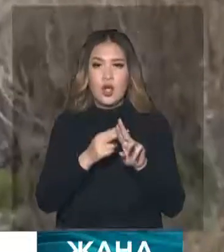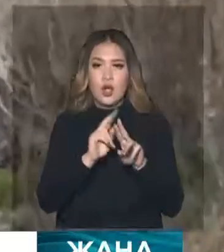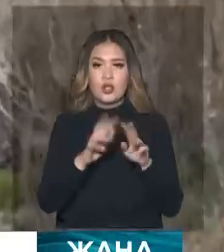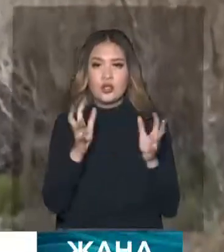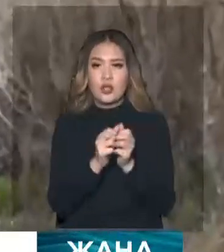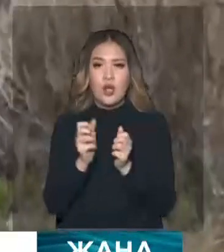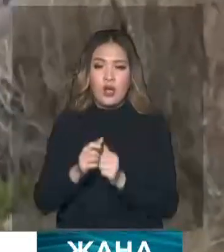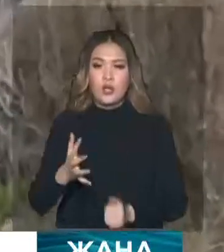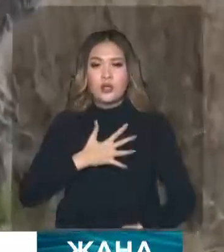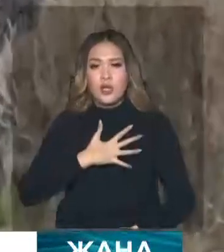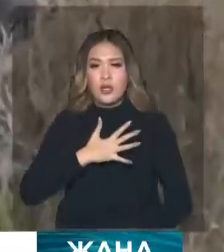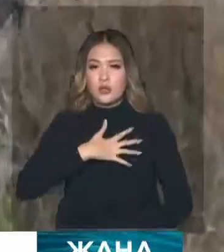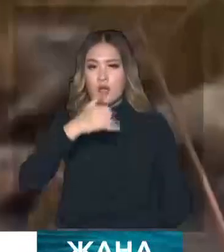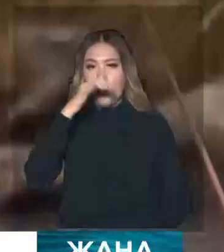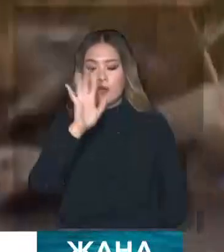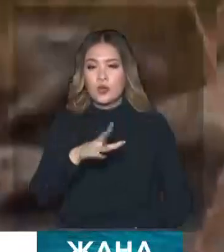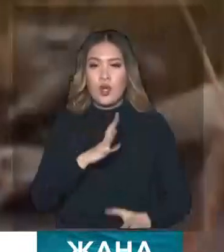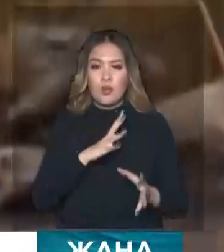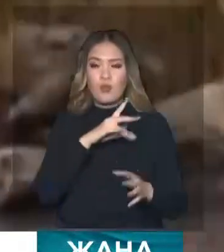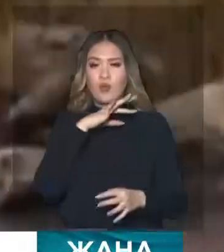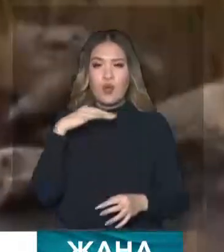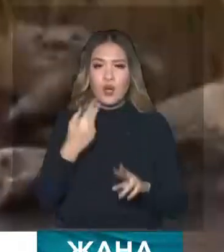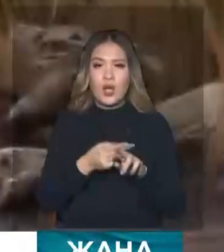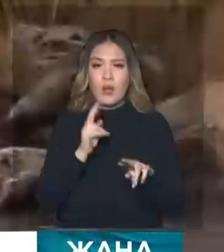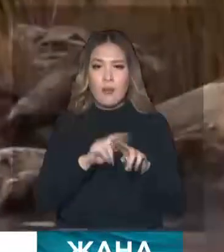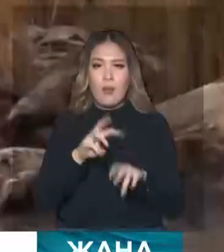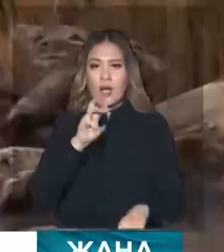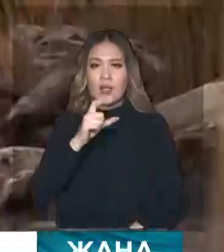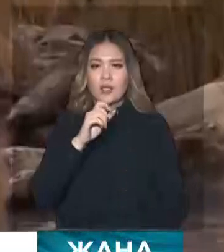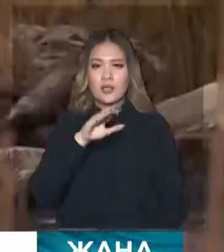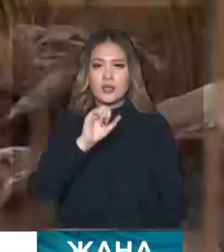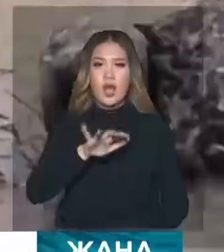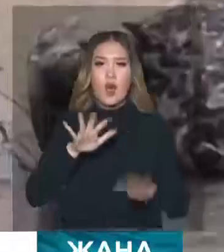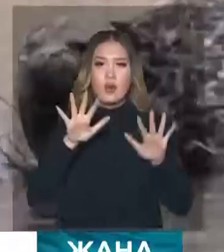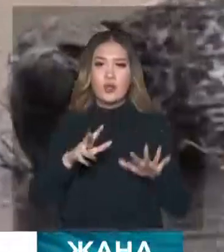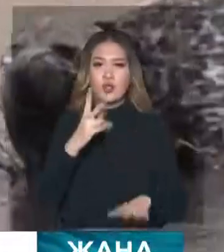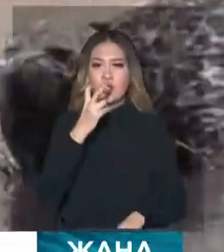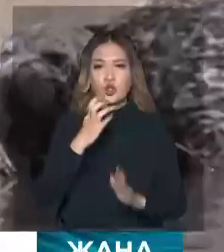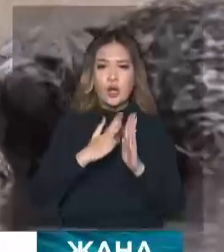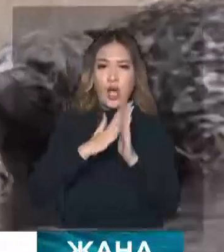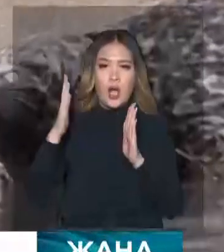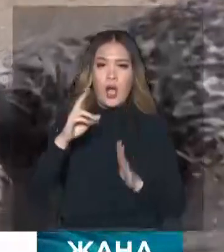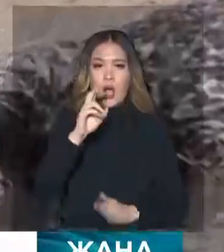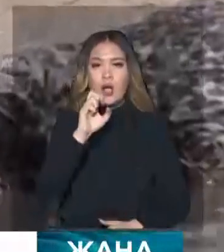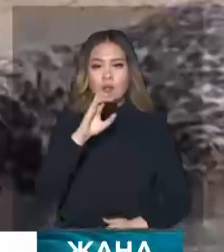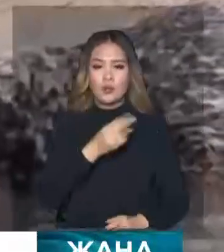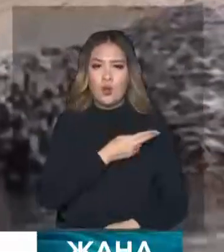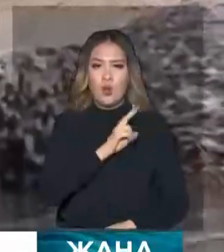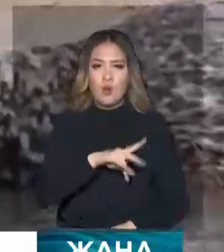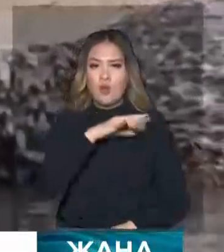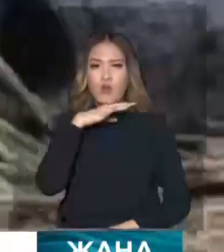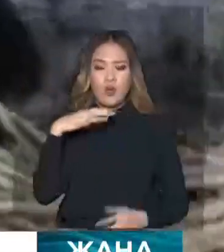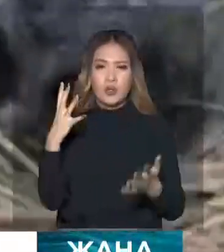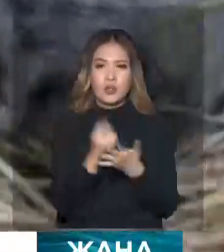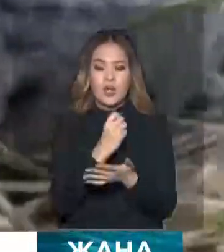түсіп, тұншығатын деректерде көп тіркеліп жатыр. Басқа да себептерден Маңғыстауда 200-ден астам өлігі табылған. Каспий